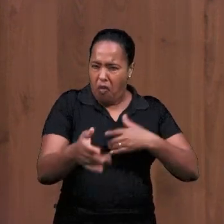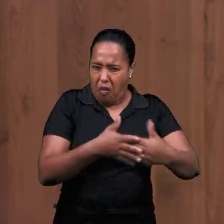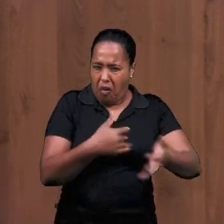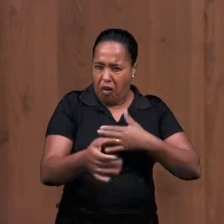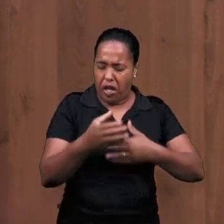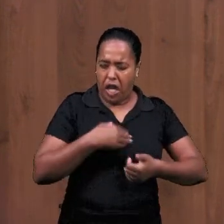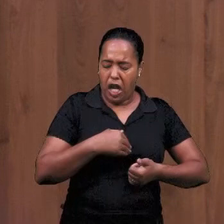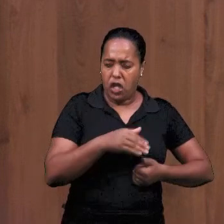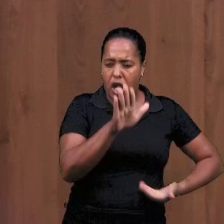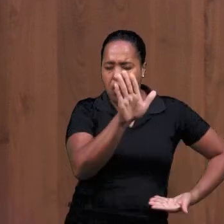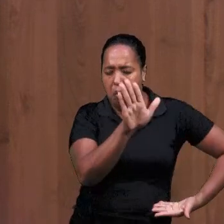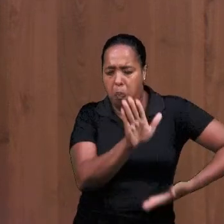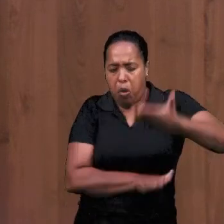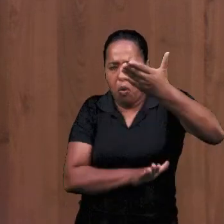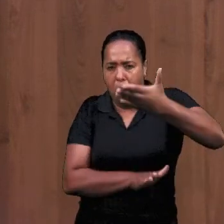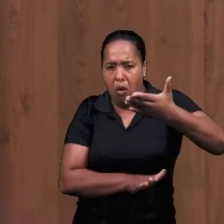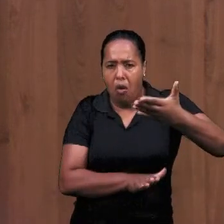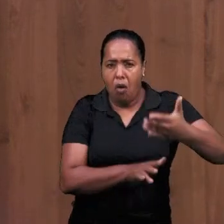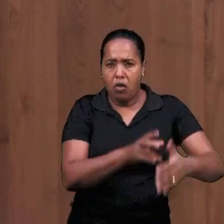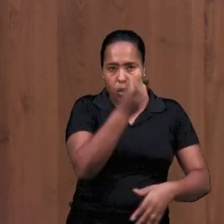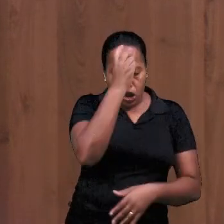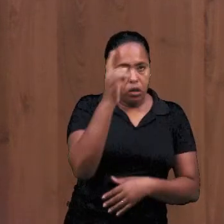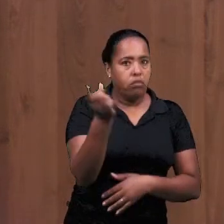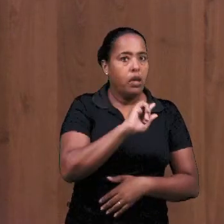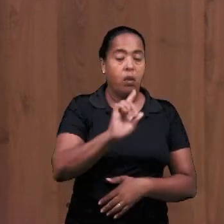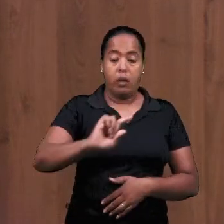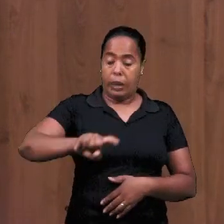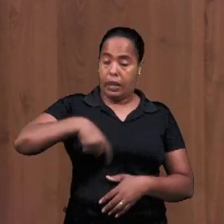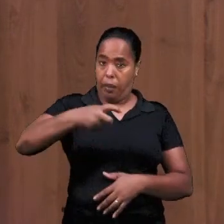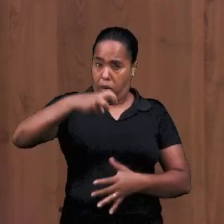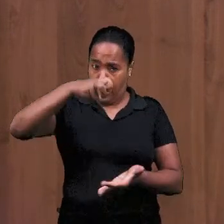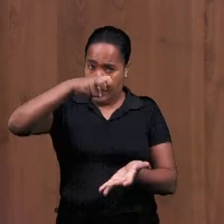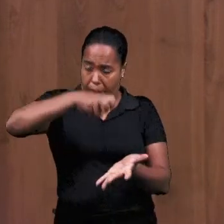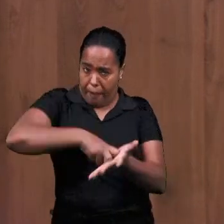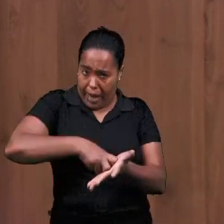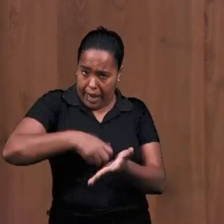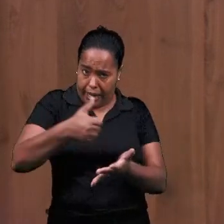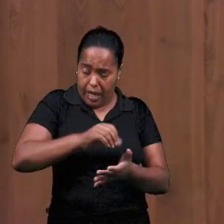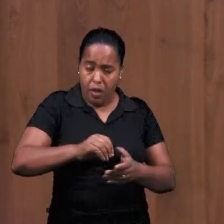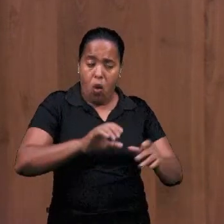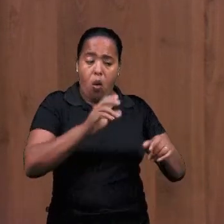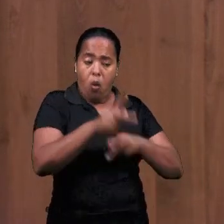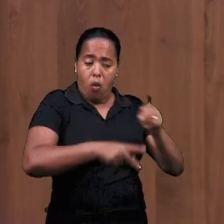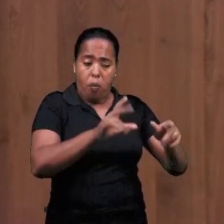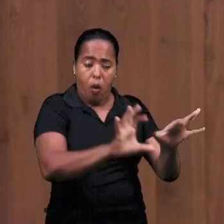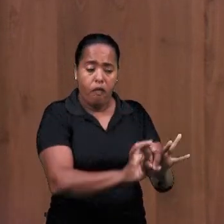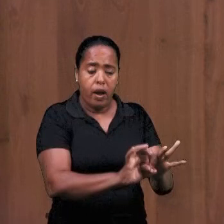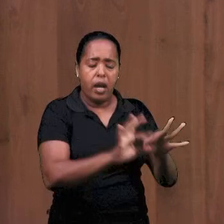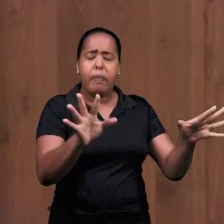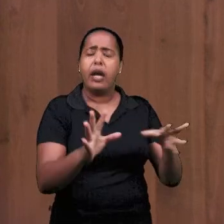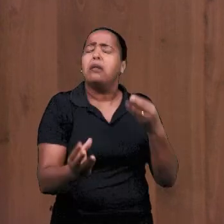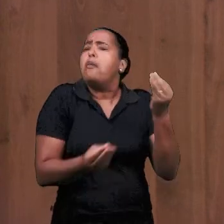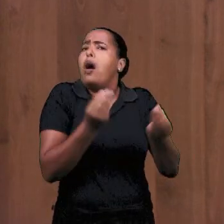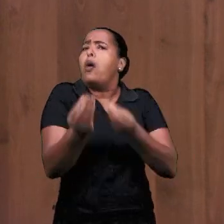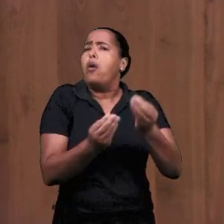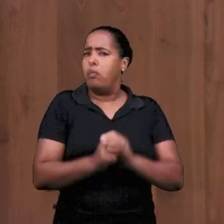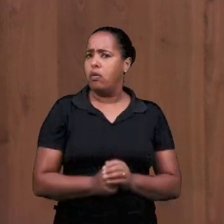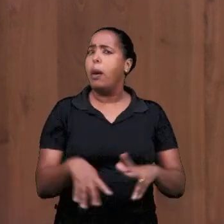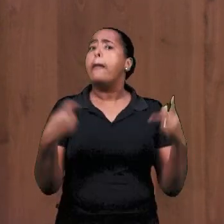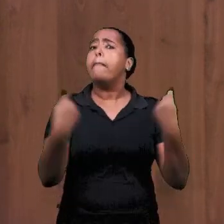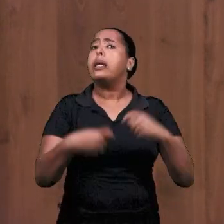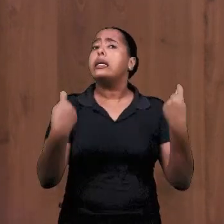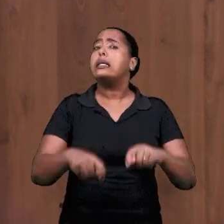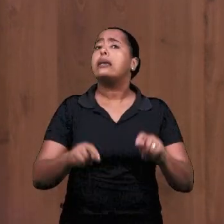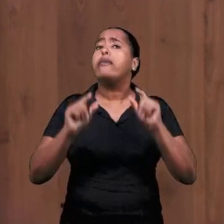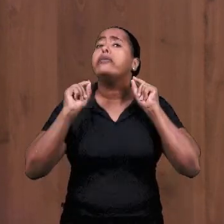quelle manière d'Égypte. Après cette dernière plaie, le peuple allait être délivré, mais ça ne pourrait pas être n'importe comment. Comment